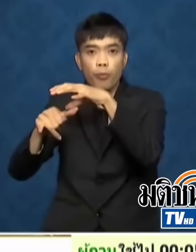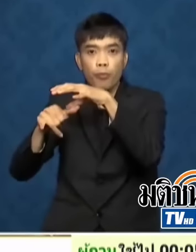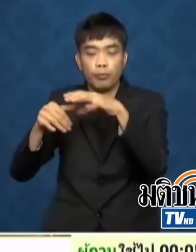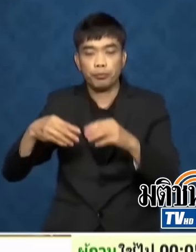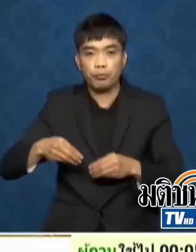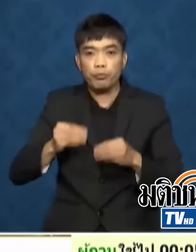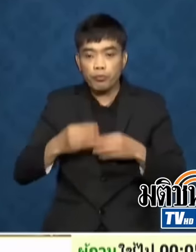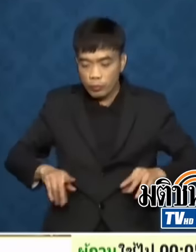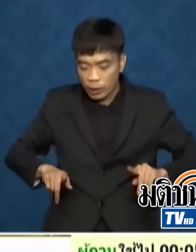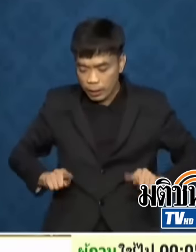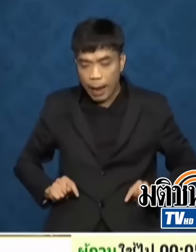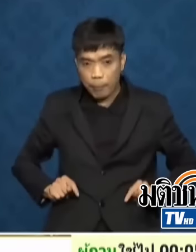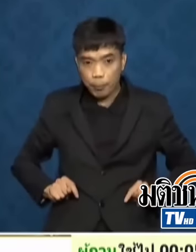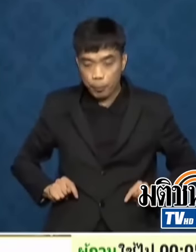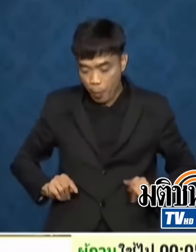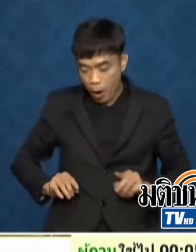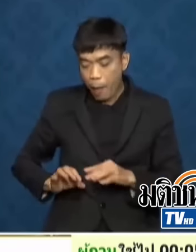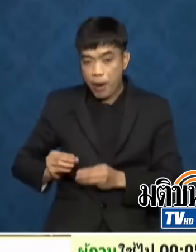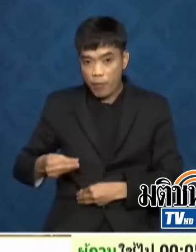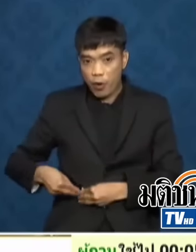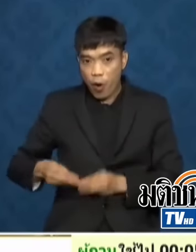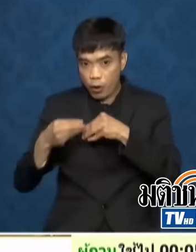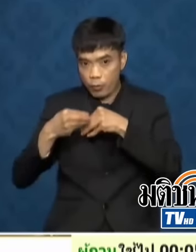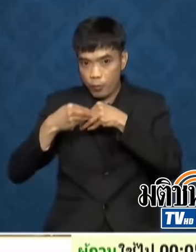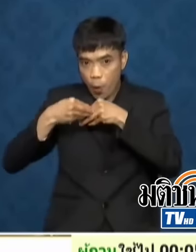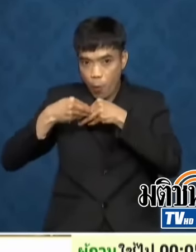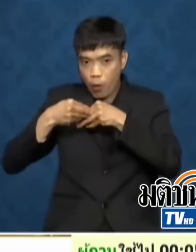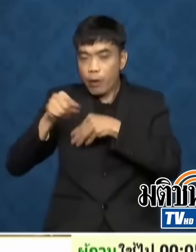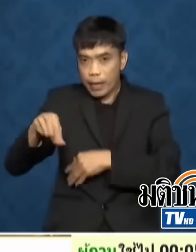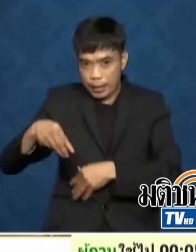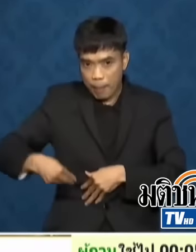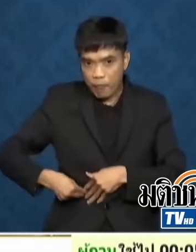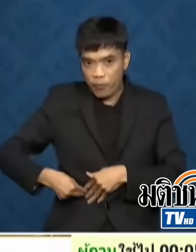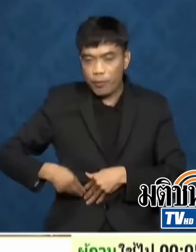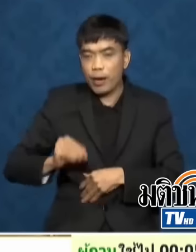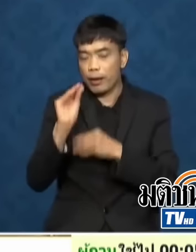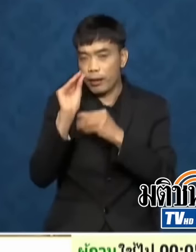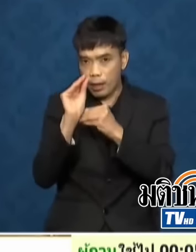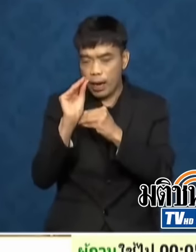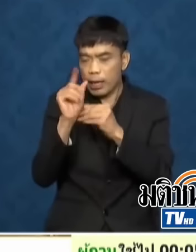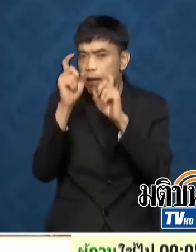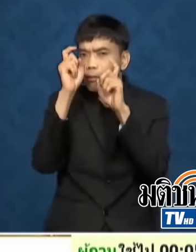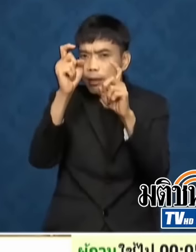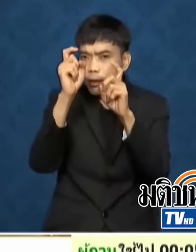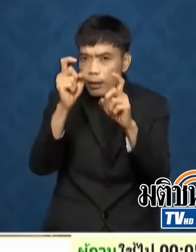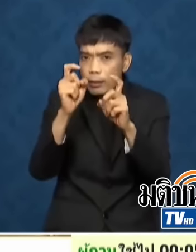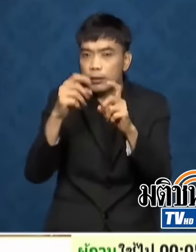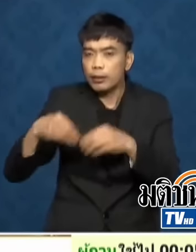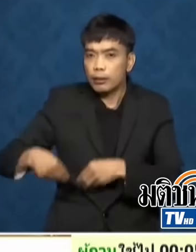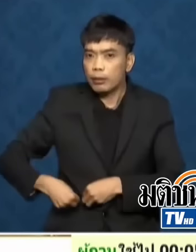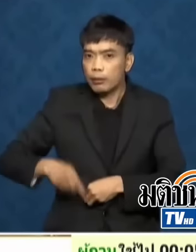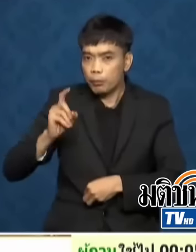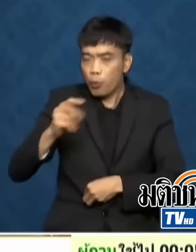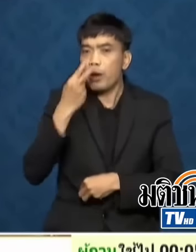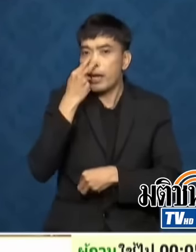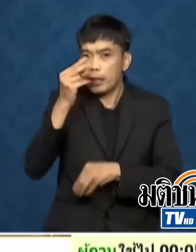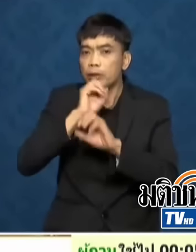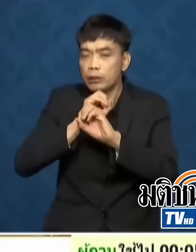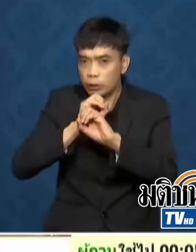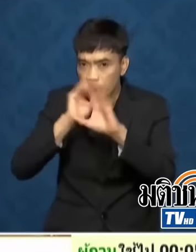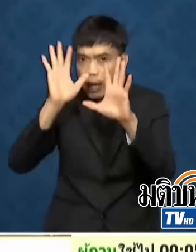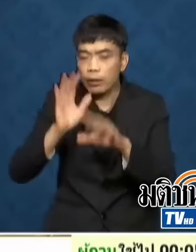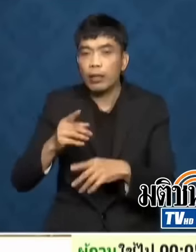ตับคำถามผมง่ายๆเลยฮะการเป็นฝีในตับที่ร้ายแรงขนาดนี้ซึ่งปรากฏข้อเท็จจริงว่า